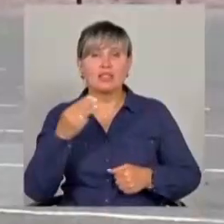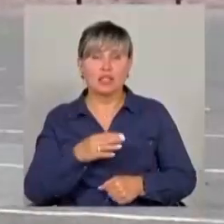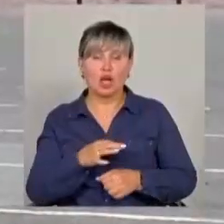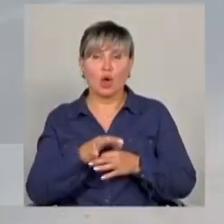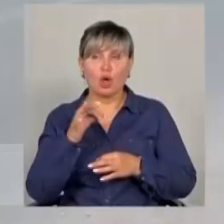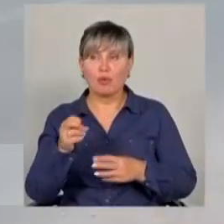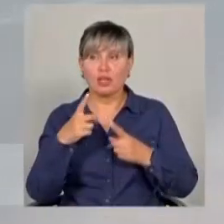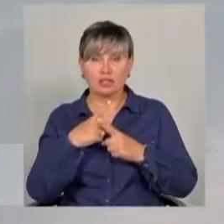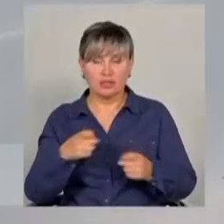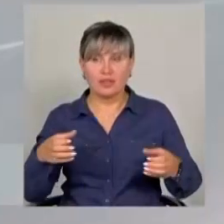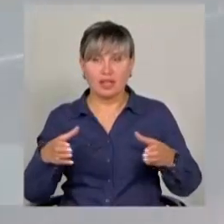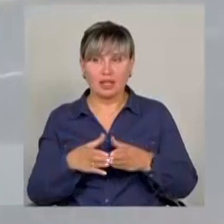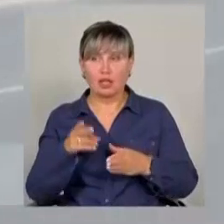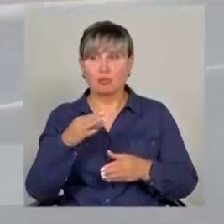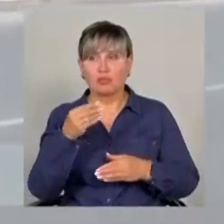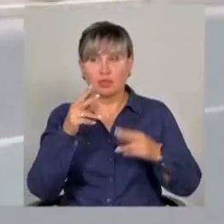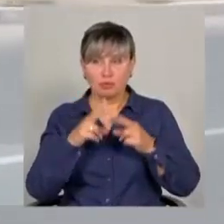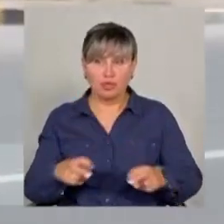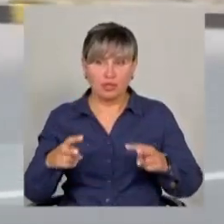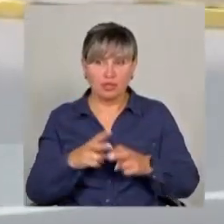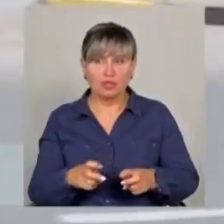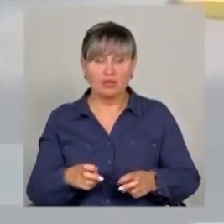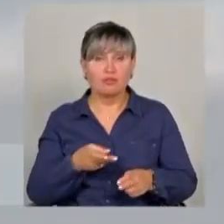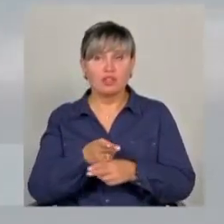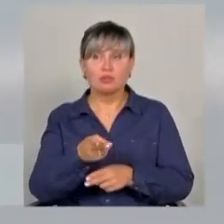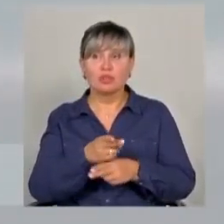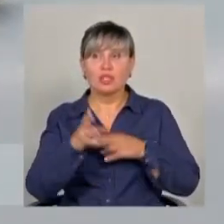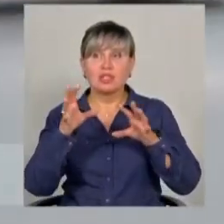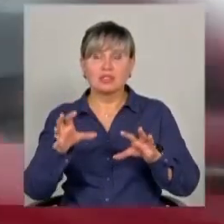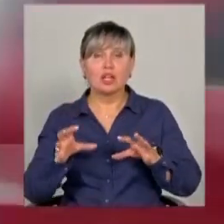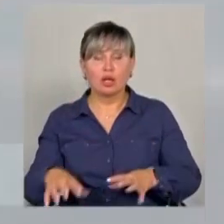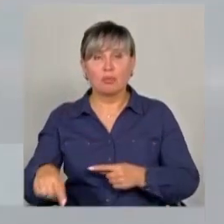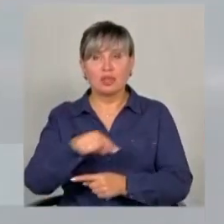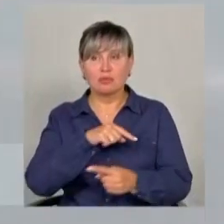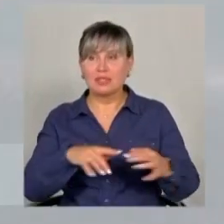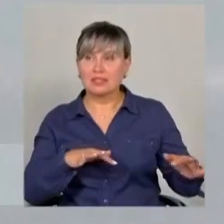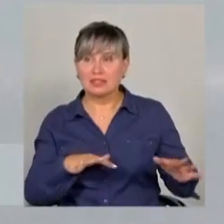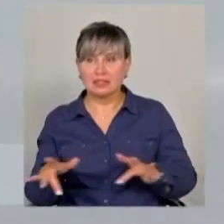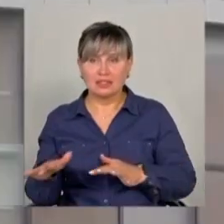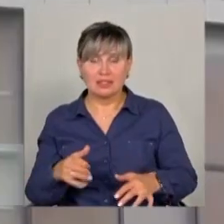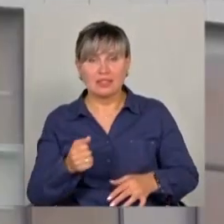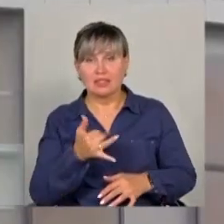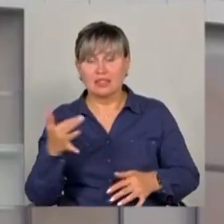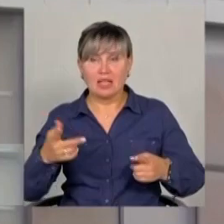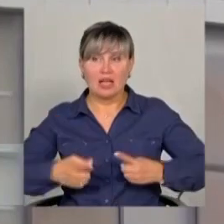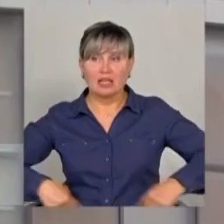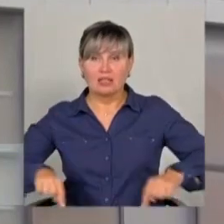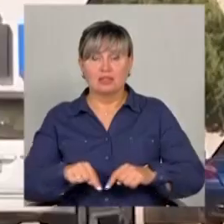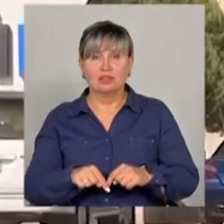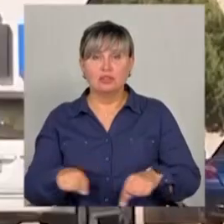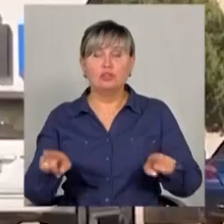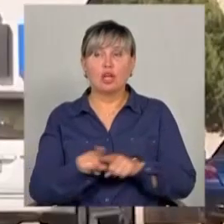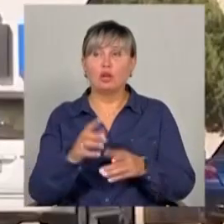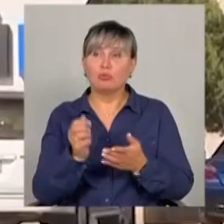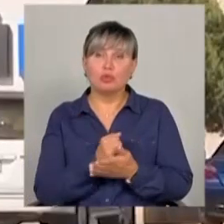как сообщили в агентстве по финмониторингу он воспрепятствовал законный предпринимательской деятельности нескольких организаций таким